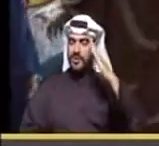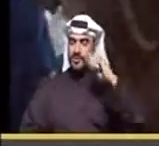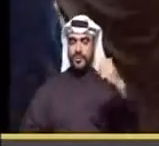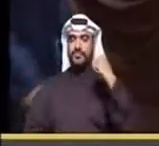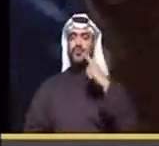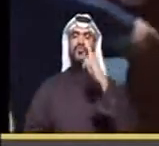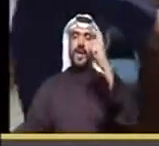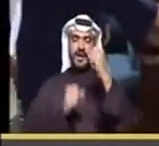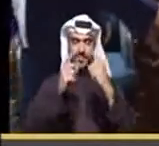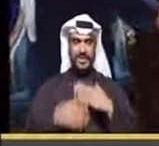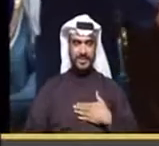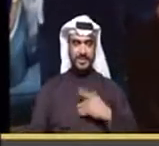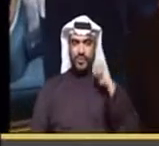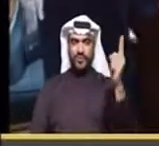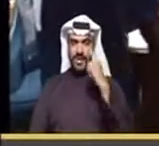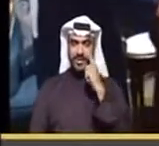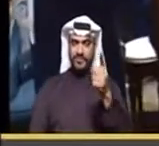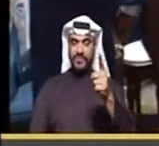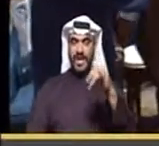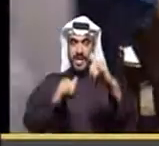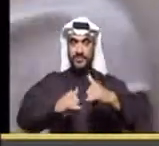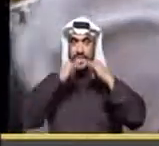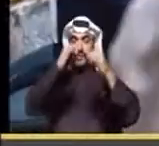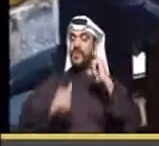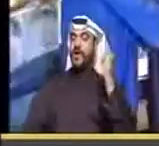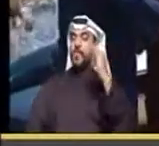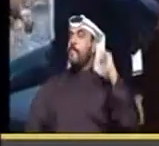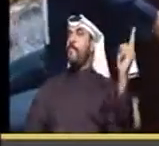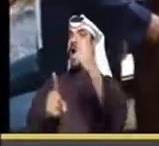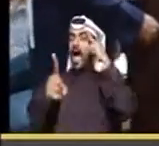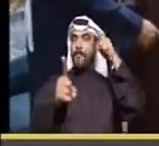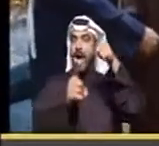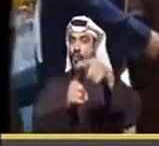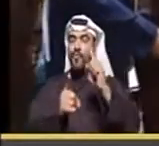هالمرحله. طويل العمر ترى حصان معروف، مو بس من وحي الخيال، الحصان معروف.